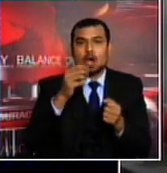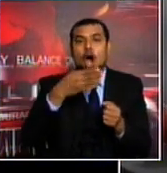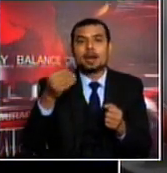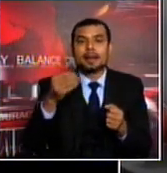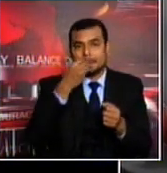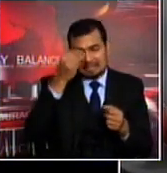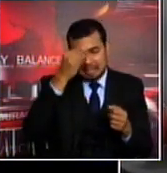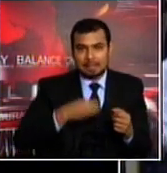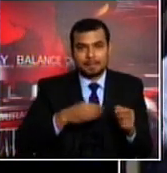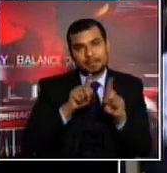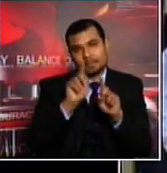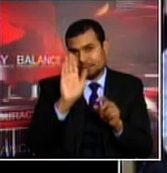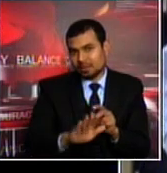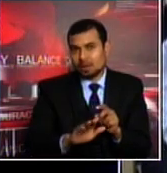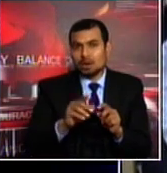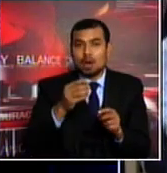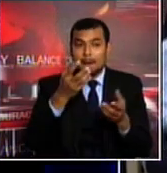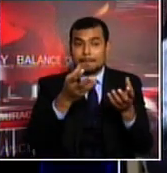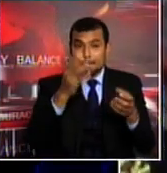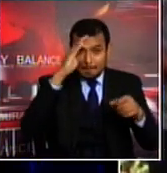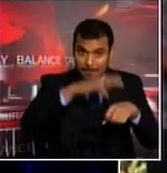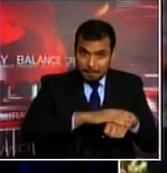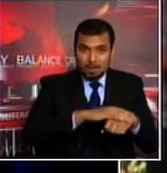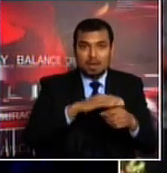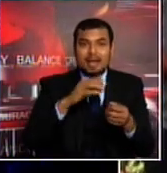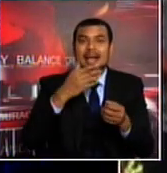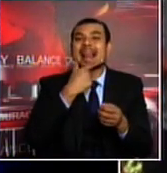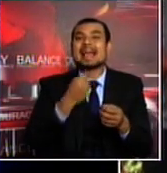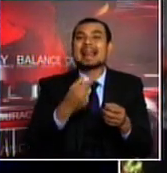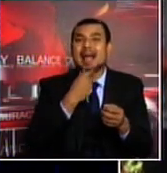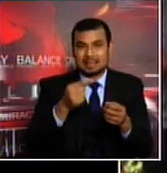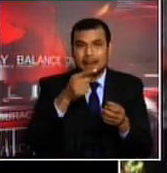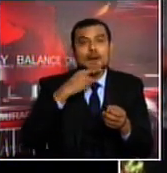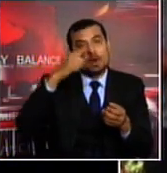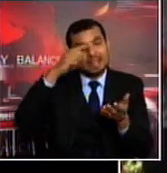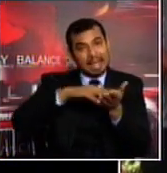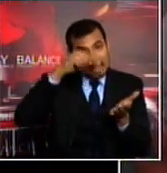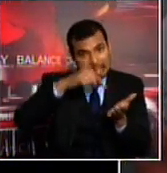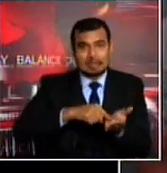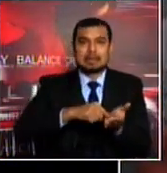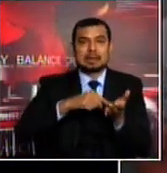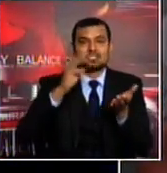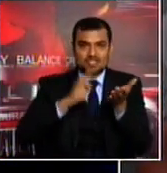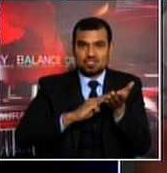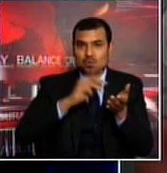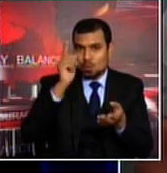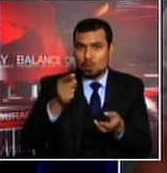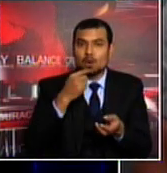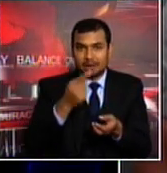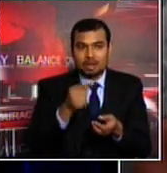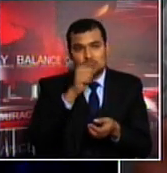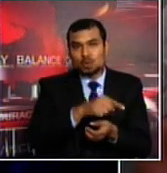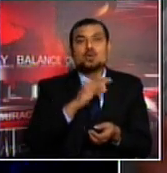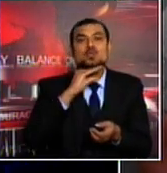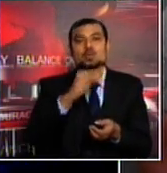हरिप्रसाद श्रेष्ठ हुन्। पक्राउ परेकामध्ये लेखनाथ माओवादी केन्द्रका केन्द्रीय सदस्य हुन् भने उत्तम युथ